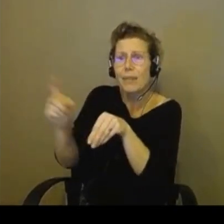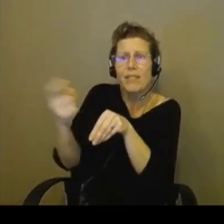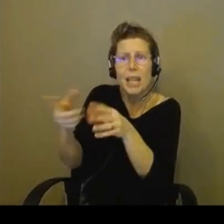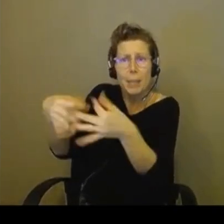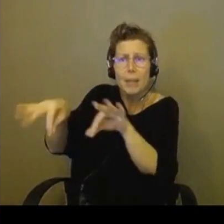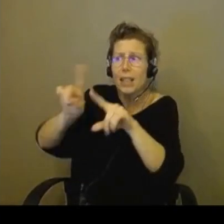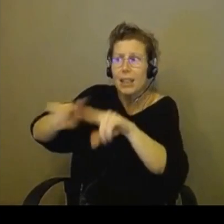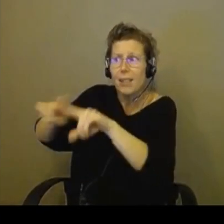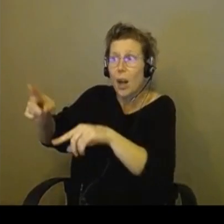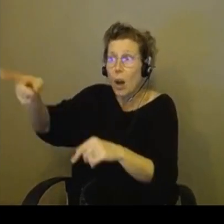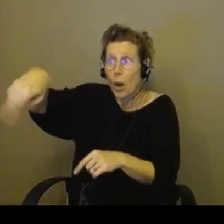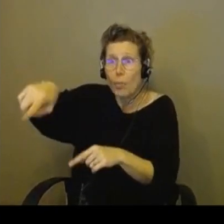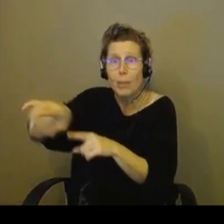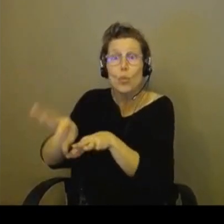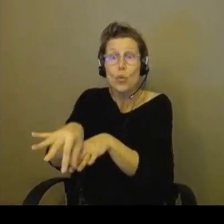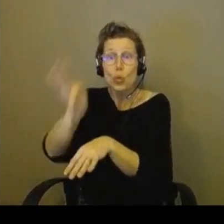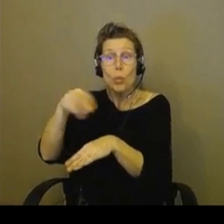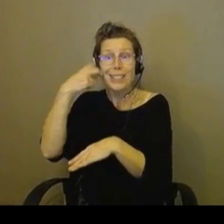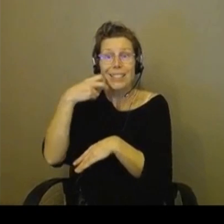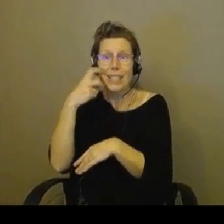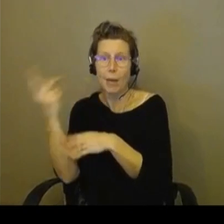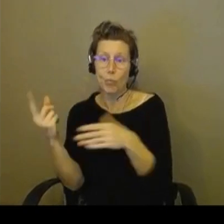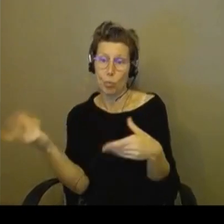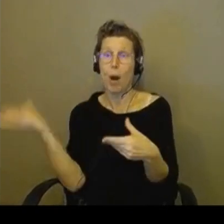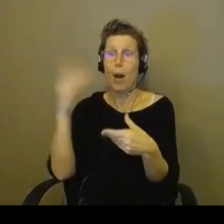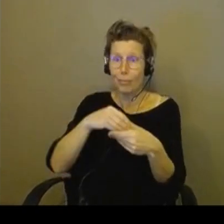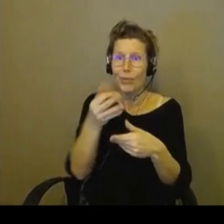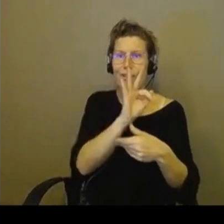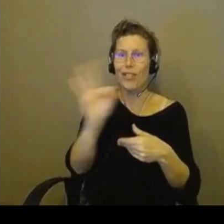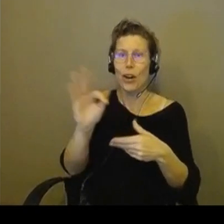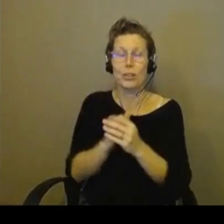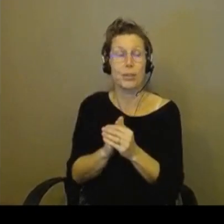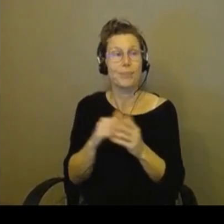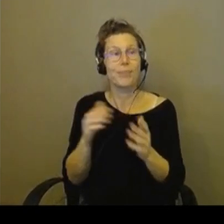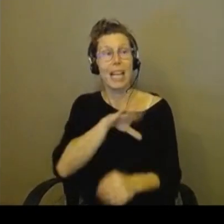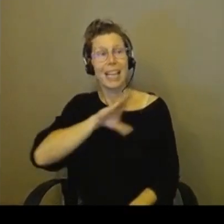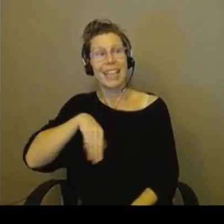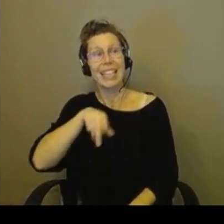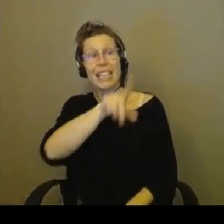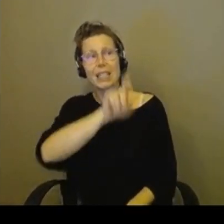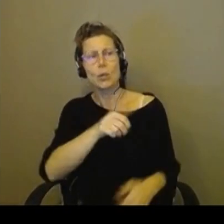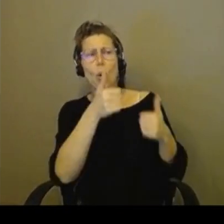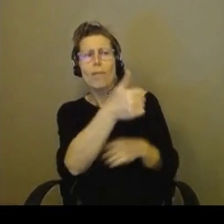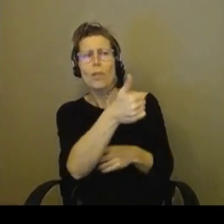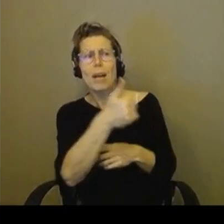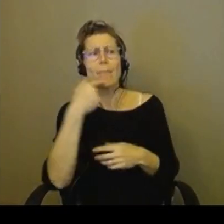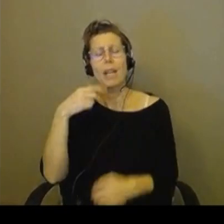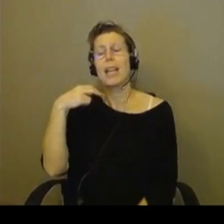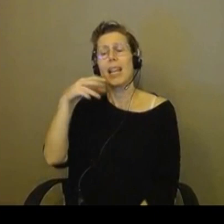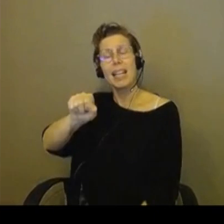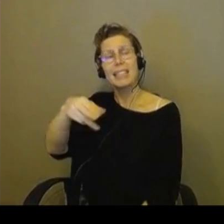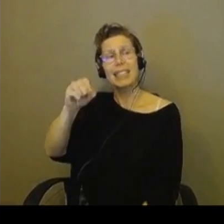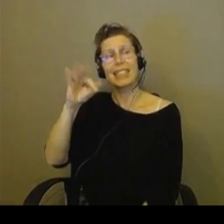pour participer aux épreuves. Allez, dernière question. Comment vous, SNCF Réseau, en tant que plateforme, on va dire multi-ferroviaire et transporteur, vous